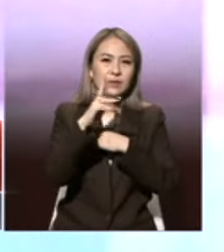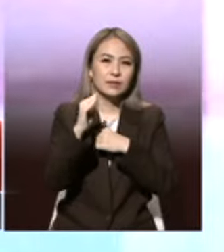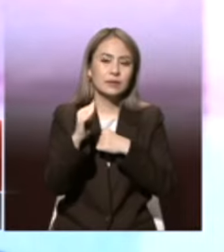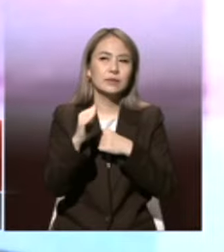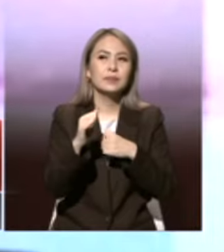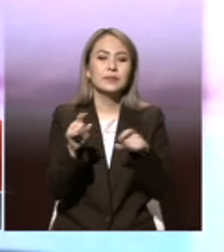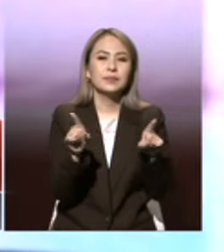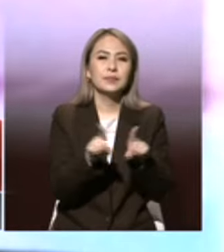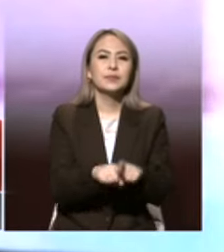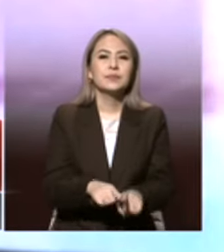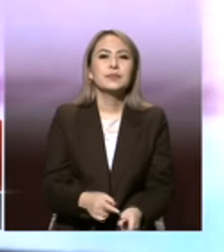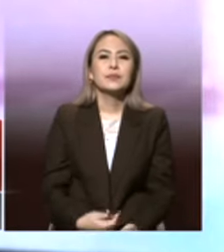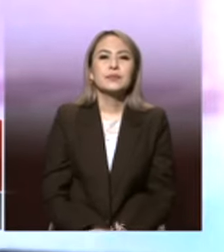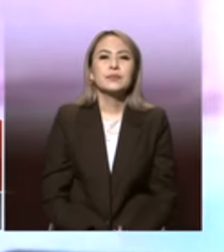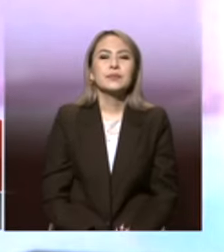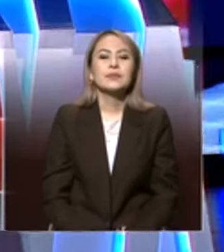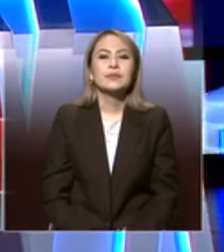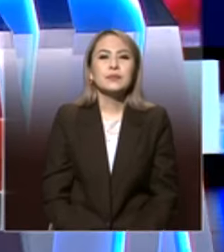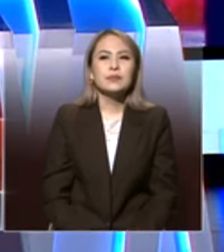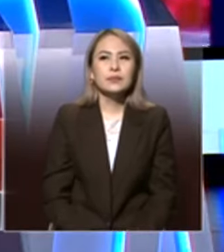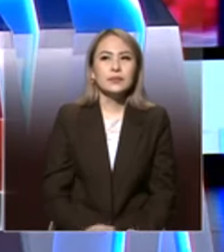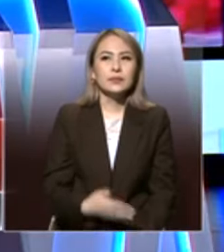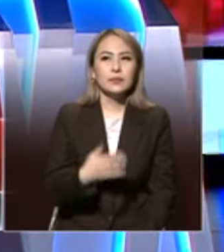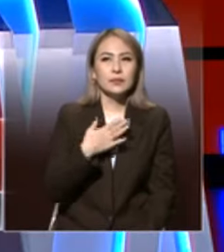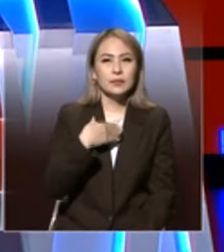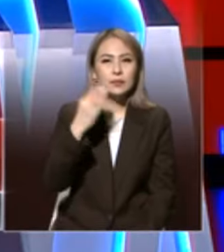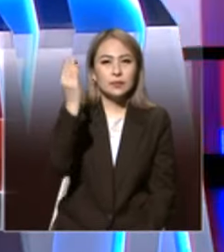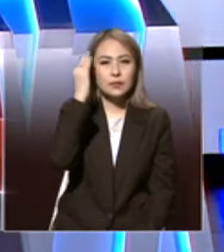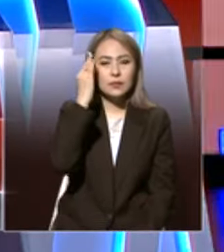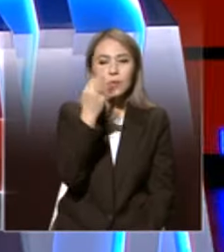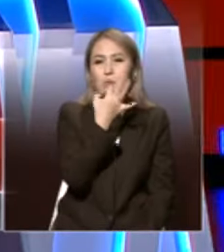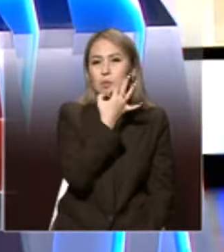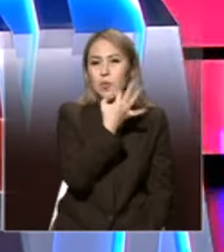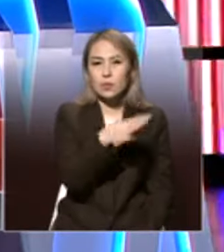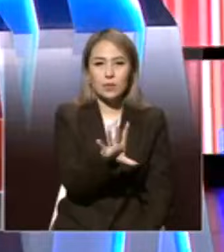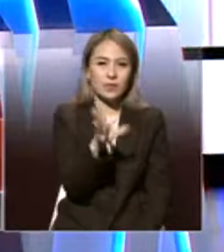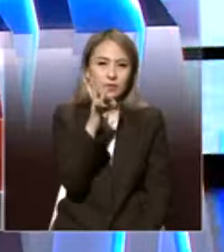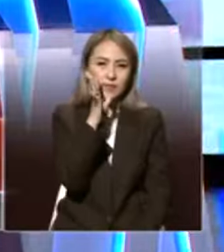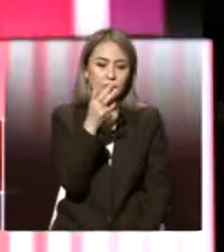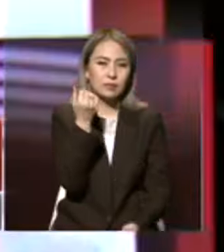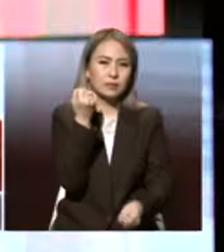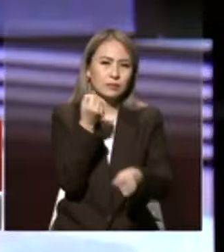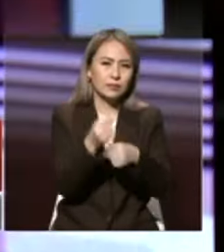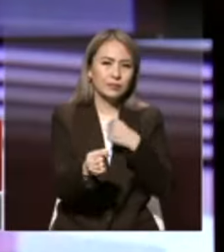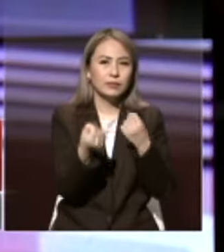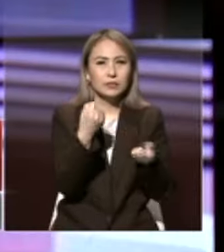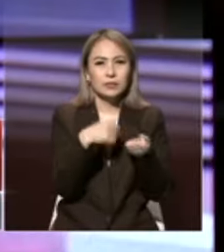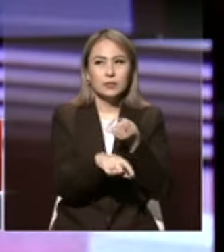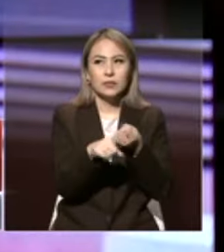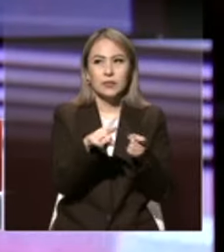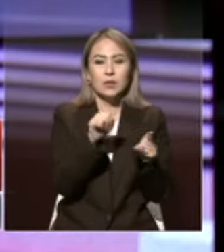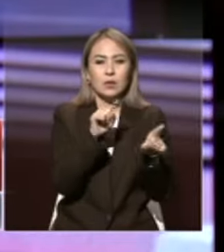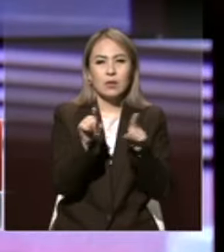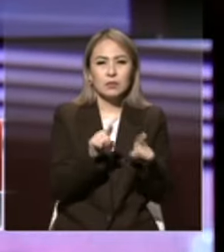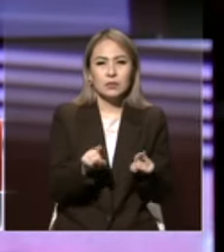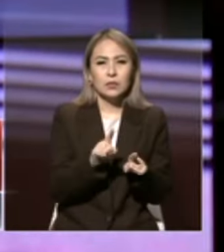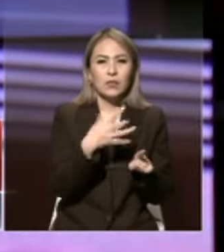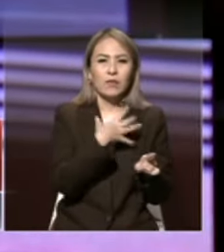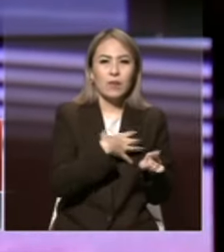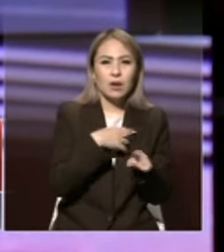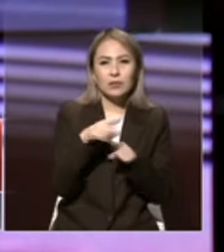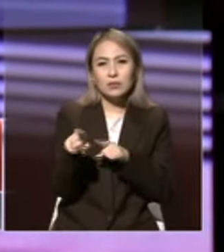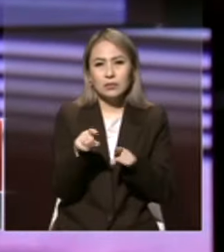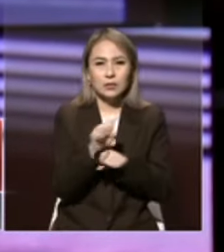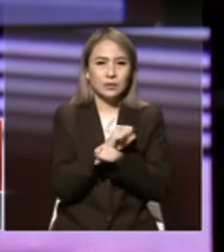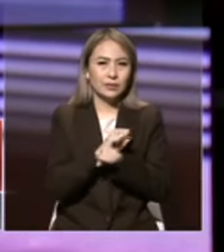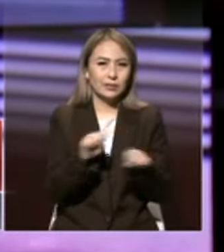зорлық-зомбылыққа әкеп соғады. Осы жақта менің ойымша, қай жақта болмасын, біз мынау зорлық-зомбылықтың түрі маңыздырақ екен деп қарастырмауымыз керек.